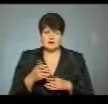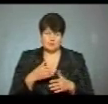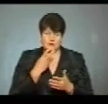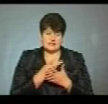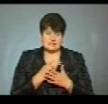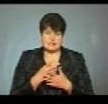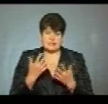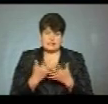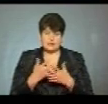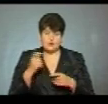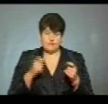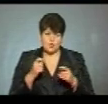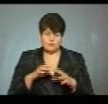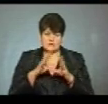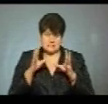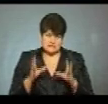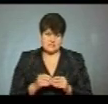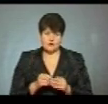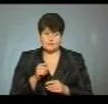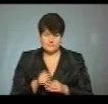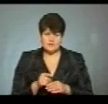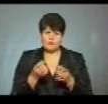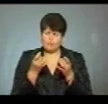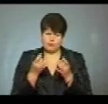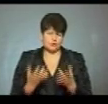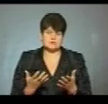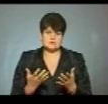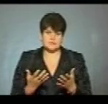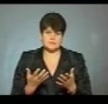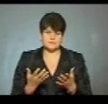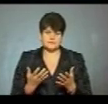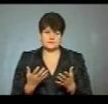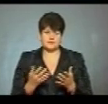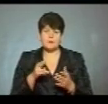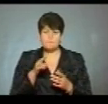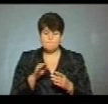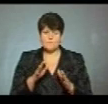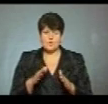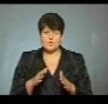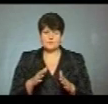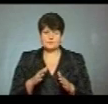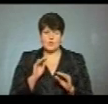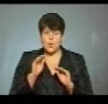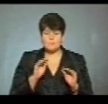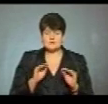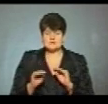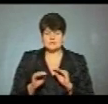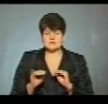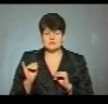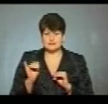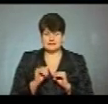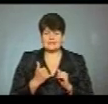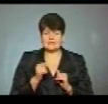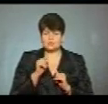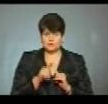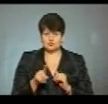кінофорумі. Загалом він доволі простий по композиціях. І для